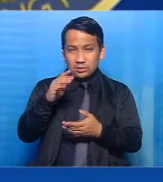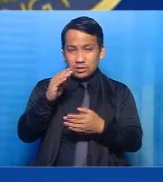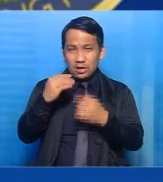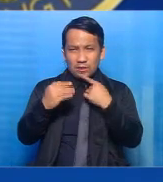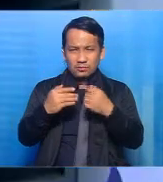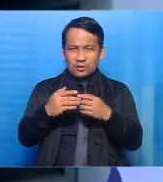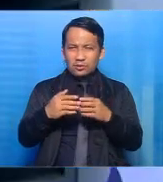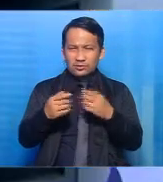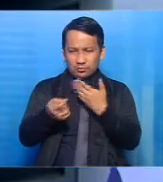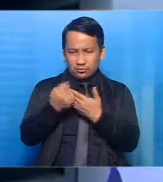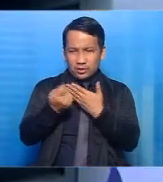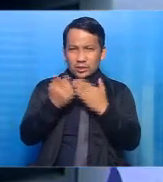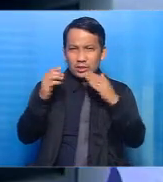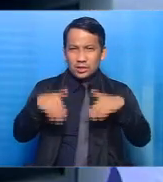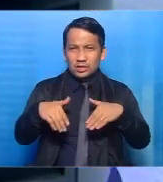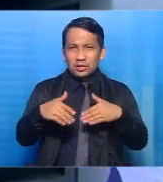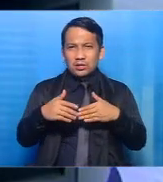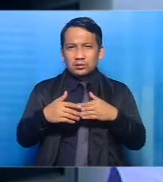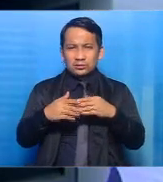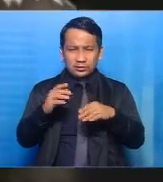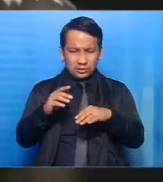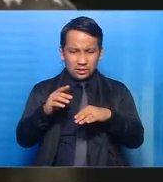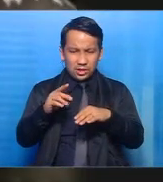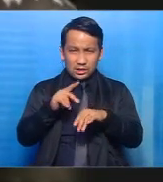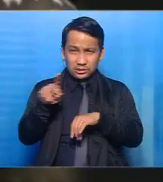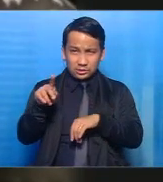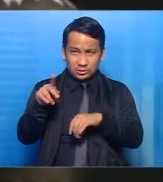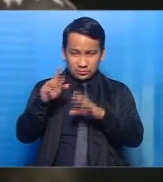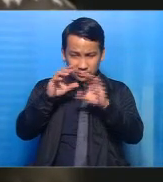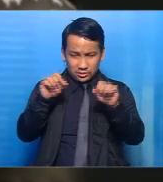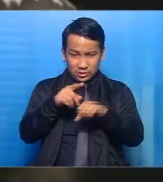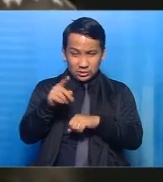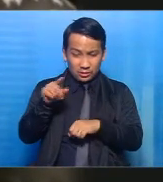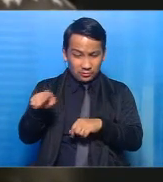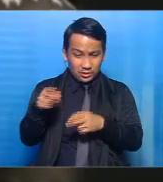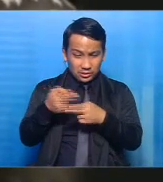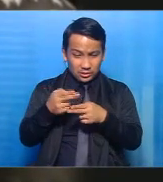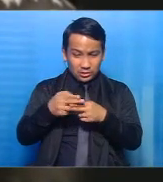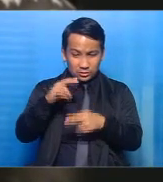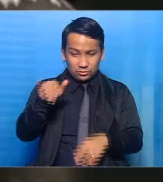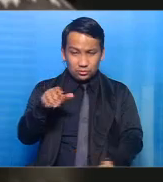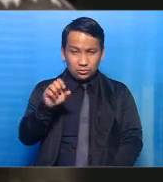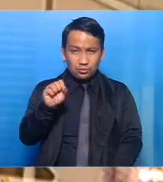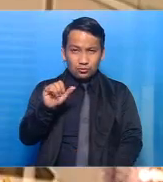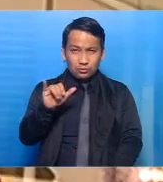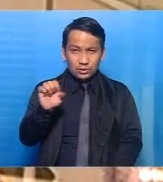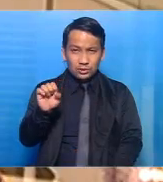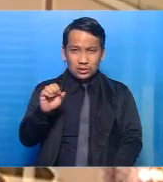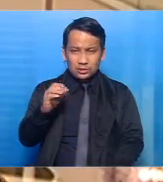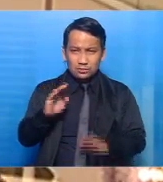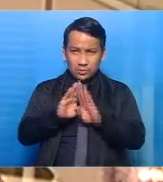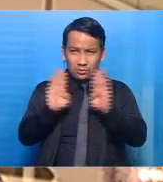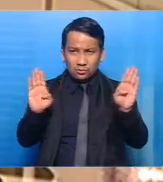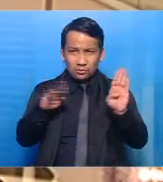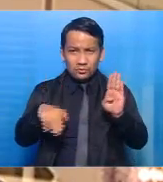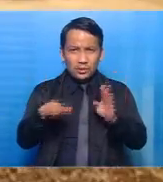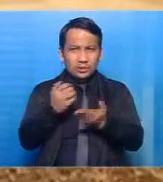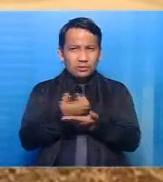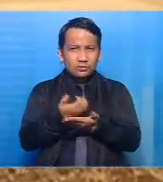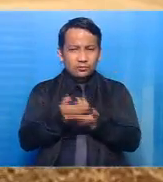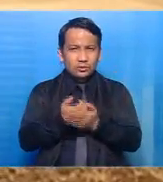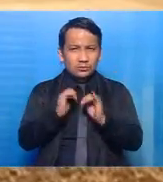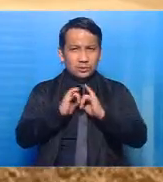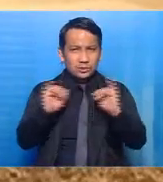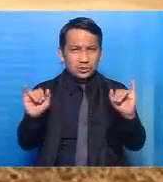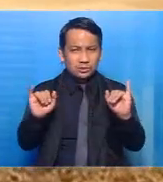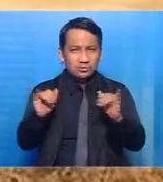na inflation. Si Presidential Advisor on Entrepreneurship, Zoe Concepcion, naniniwalang ang pagbubukas palalo ng ekonomiya